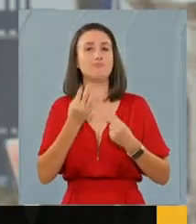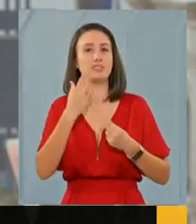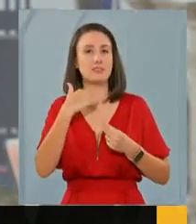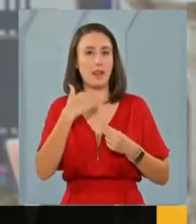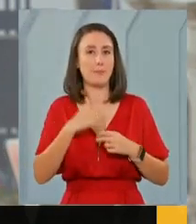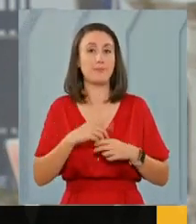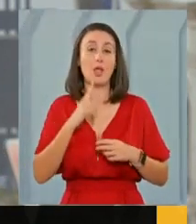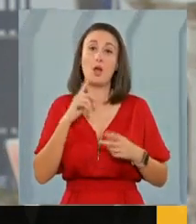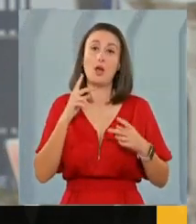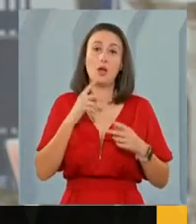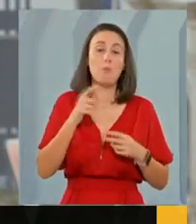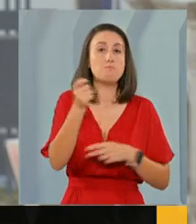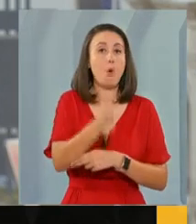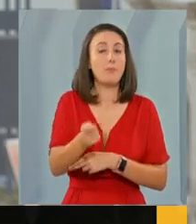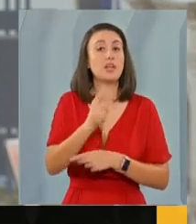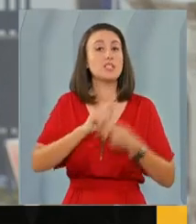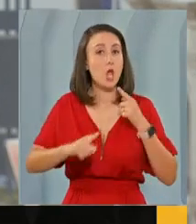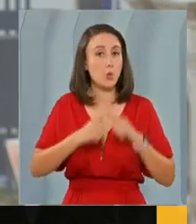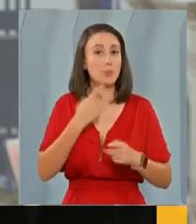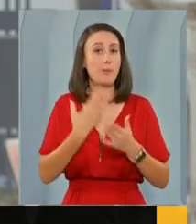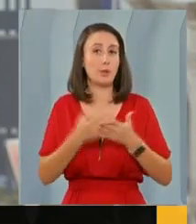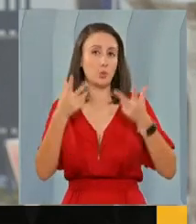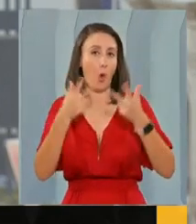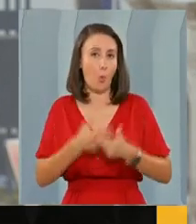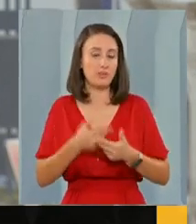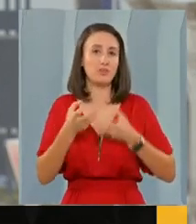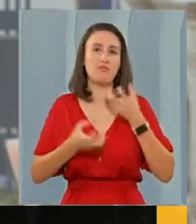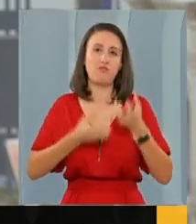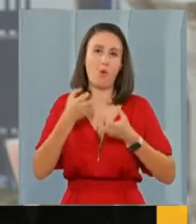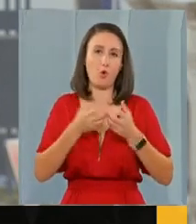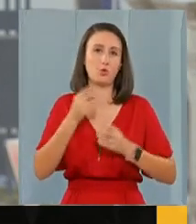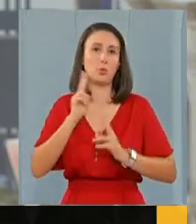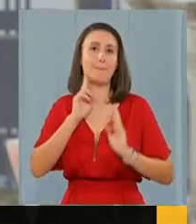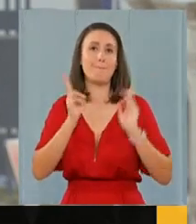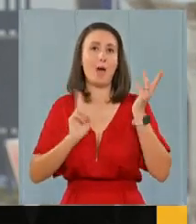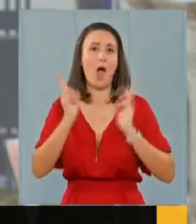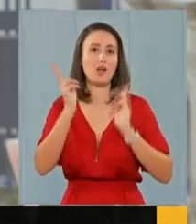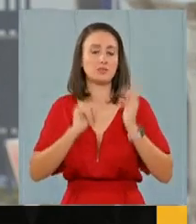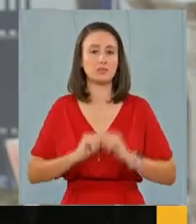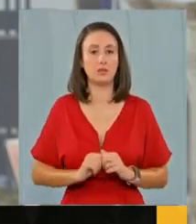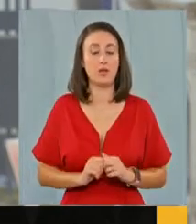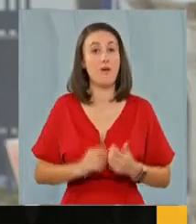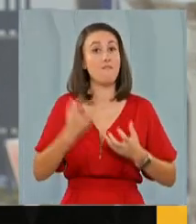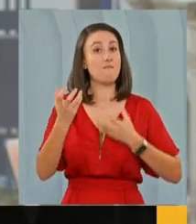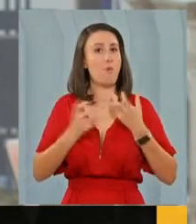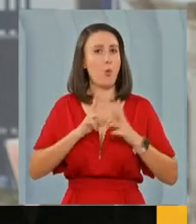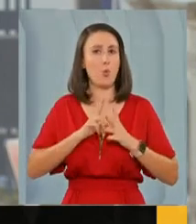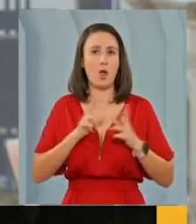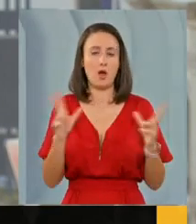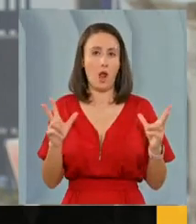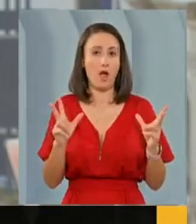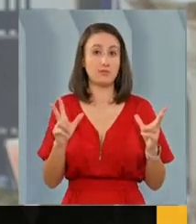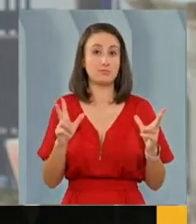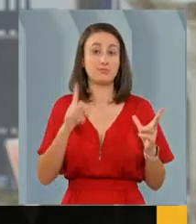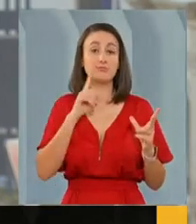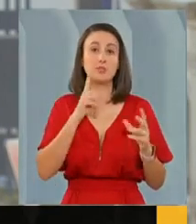pentru a stinge un incendiu izbucnit într-unul dintre parcurile naționale. Incendiul este atât de puternic încât zgârie norii din Madrid